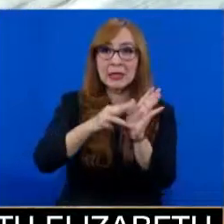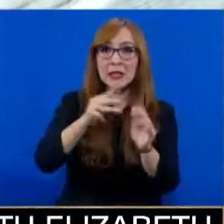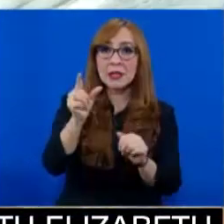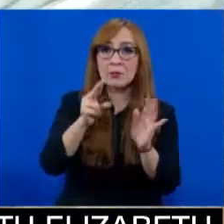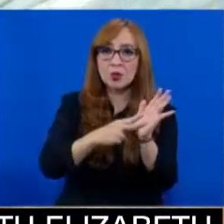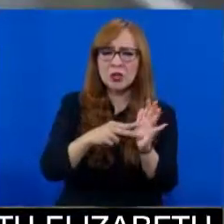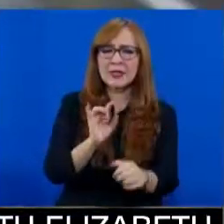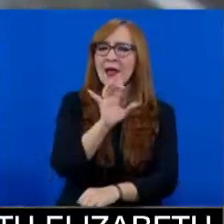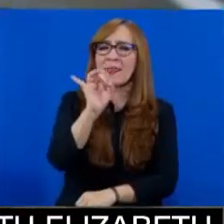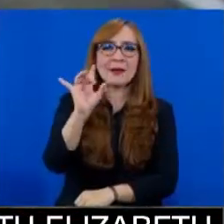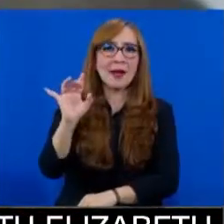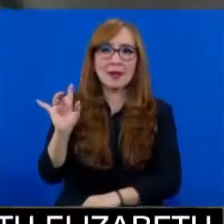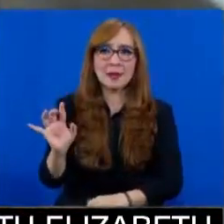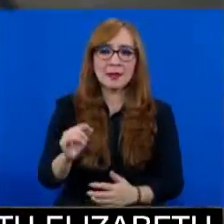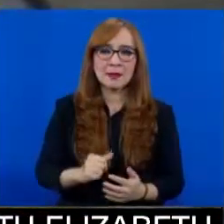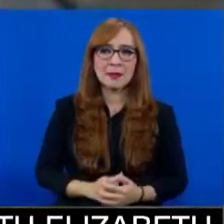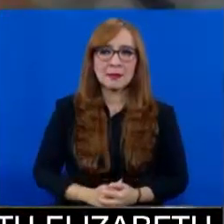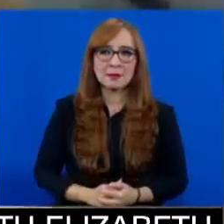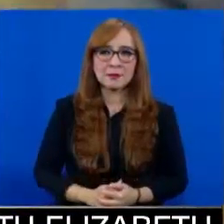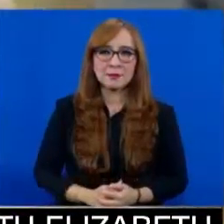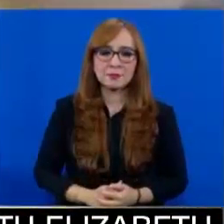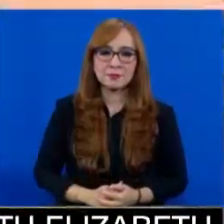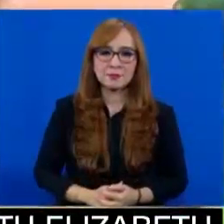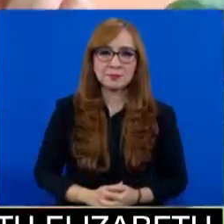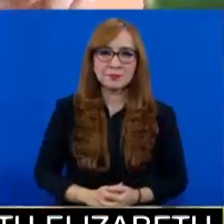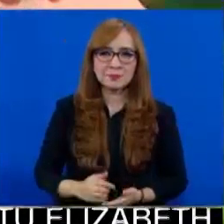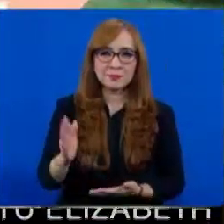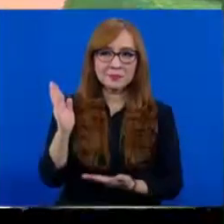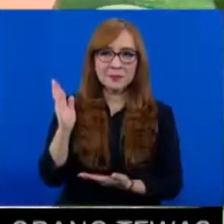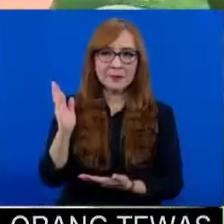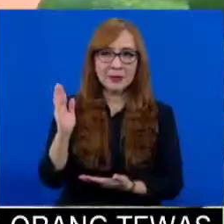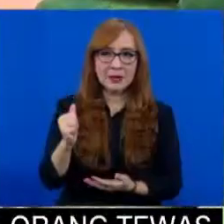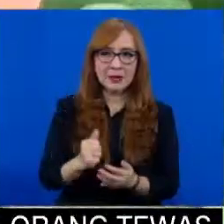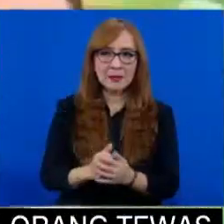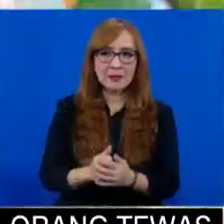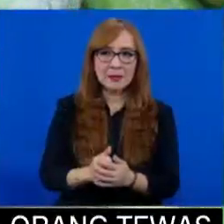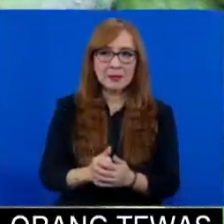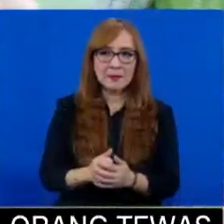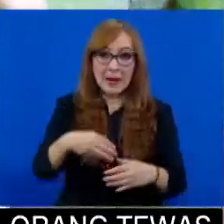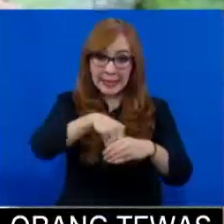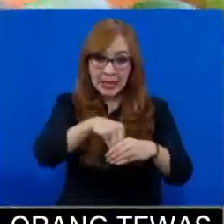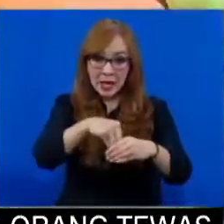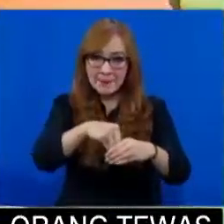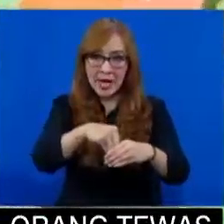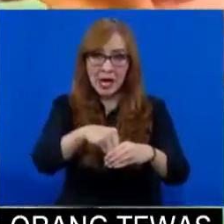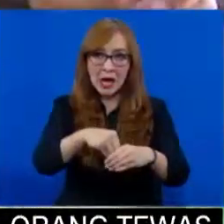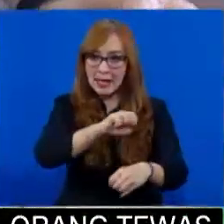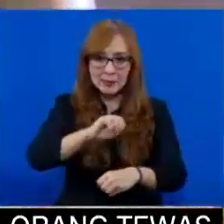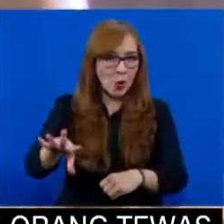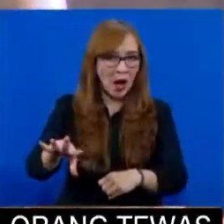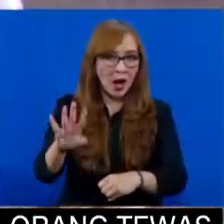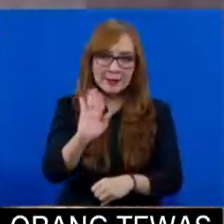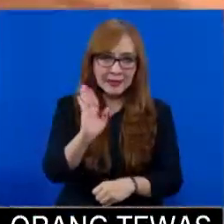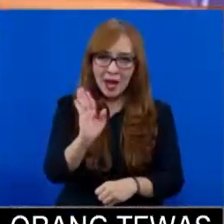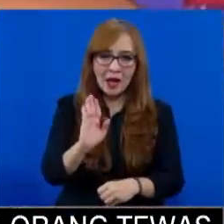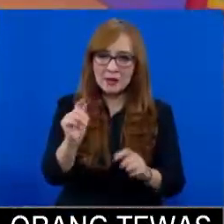acar. Tengahnya nggak dipakai? Ini buang. Kenapa dibuang, Bang? Becek. Oh, kalau buat acar nggak? Ya. Kalau buat makan